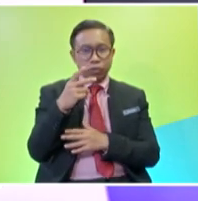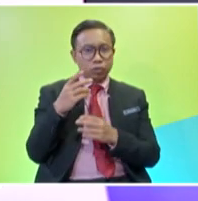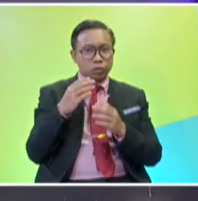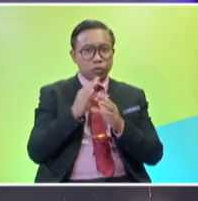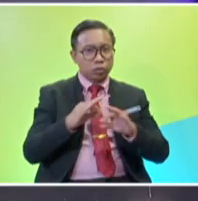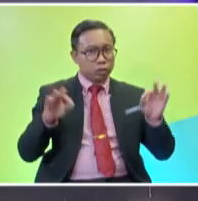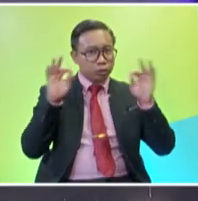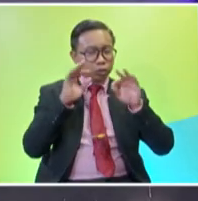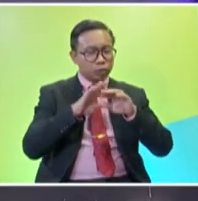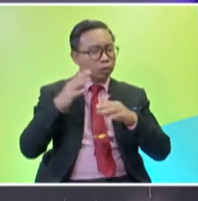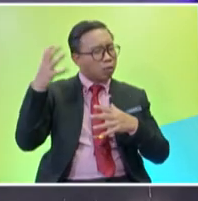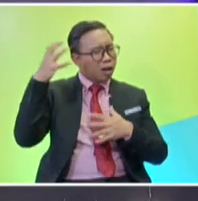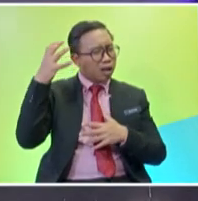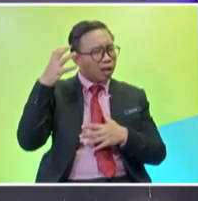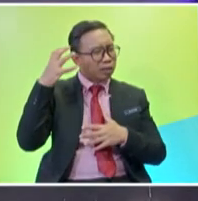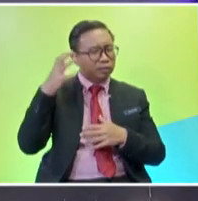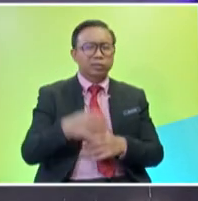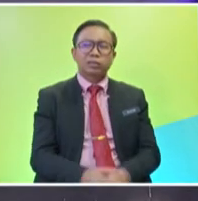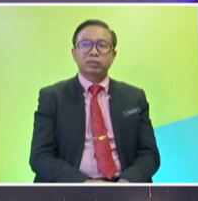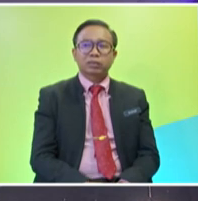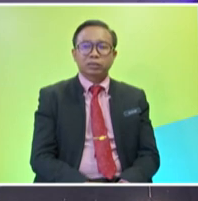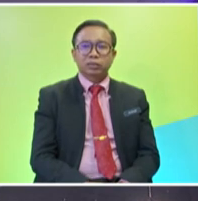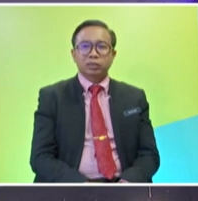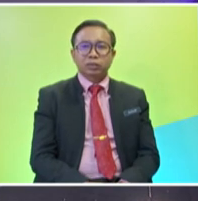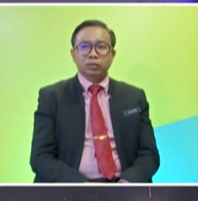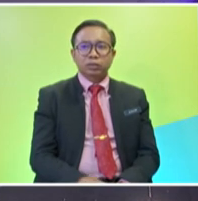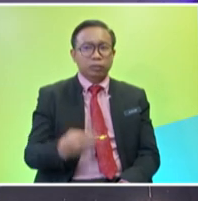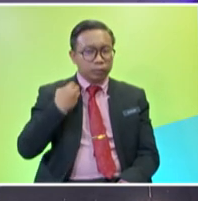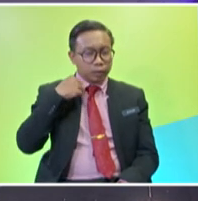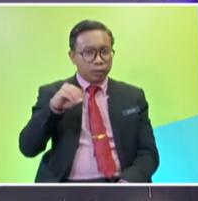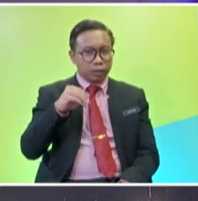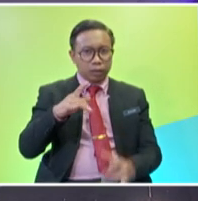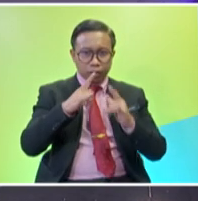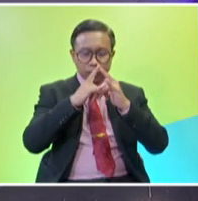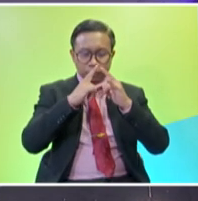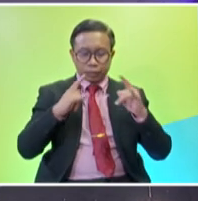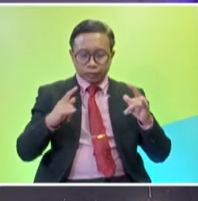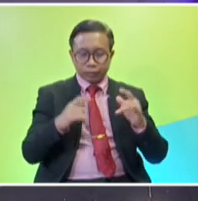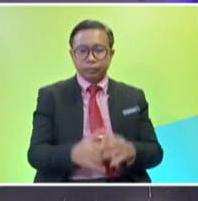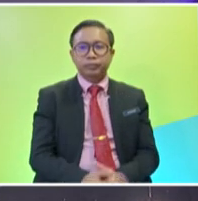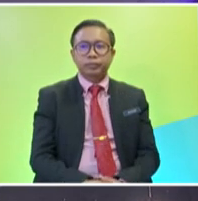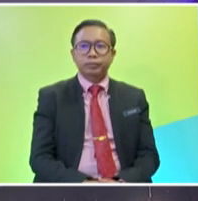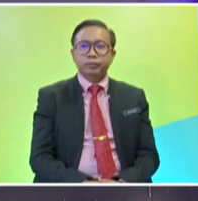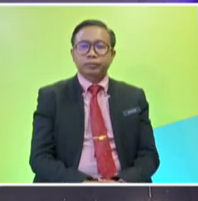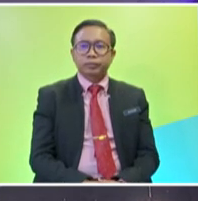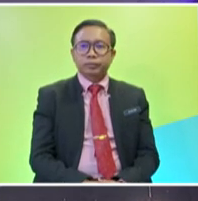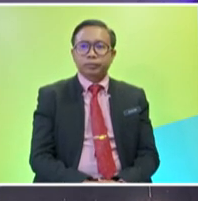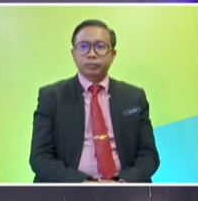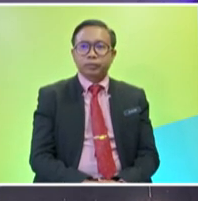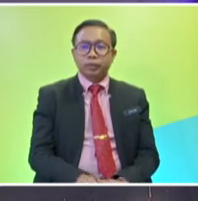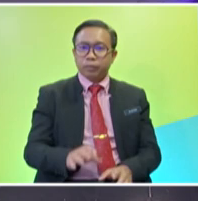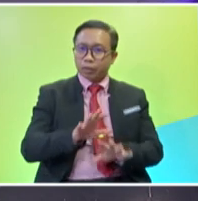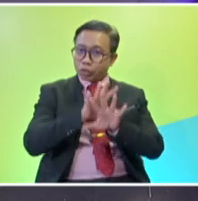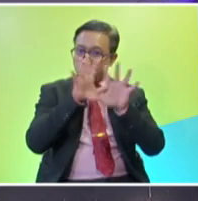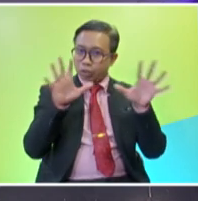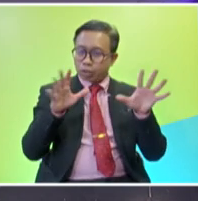nampak pada musim Panaskan Kebanyakan kalau musim panas tuh mereka akan berkemah Oke tapi waktu-waktu malah nampak cerah